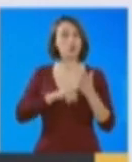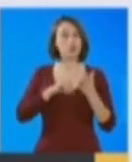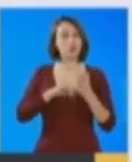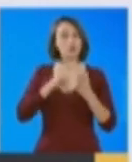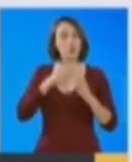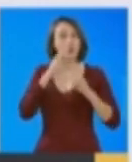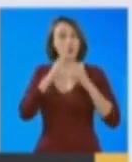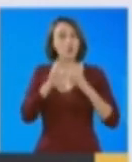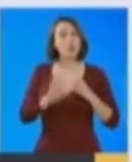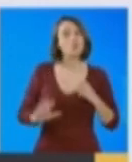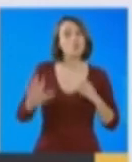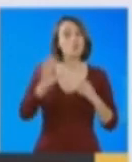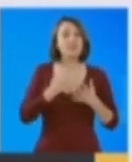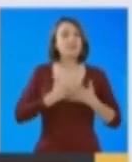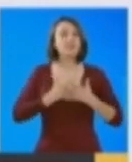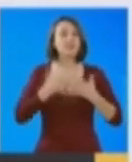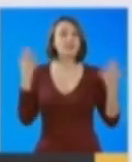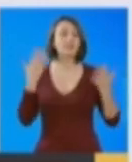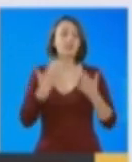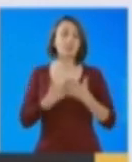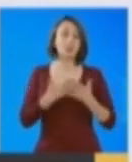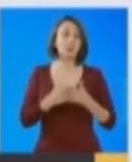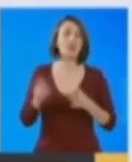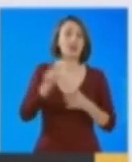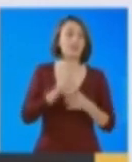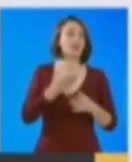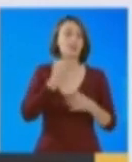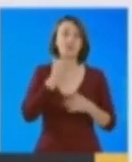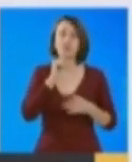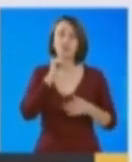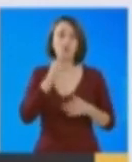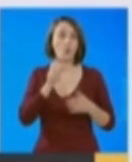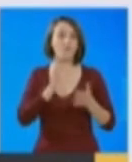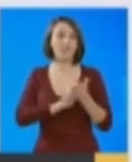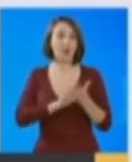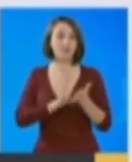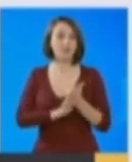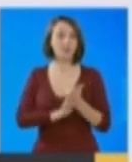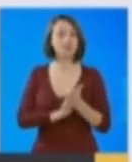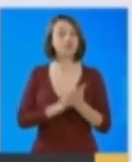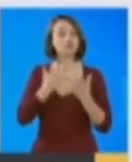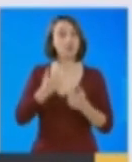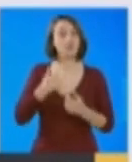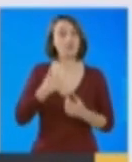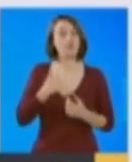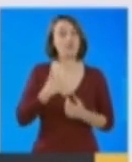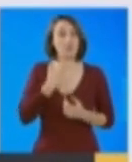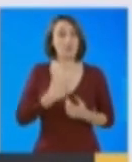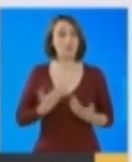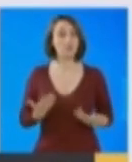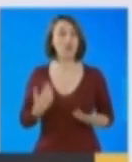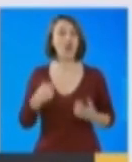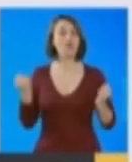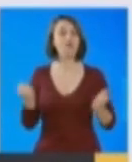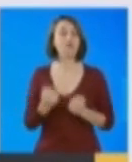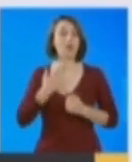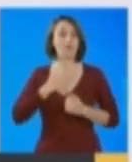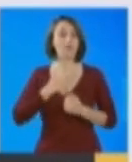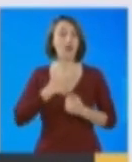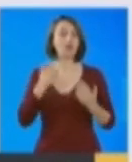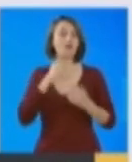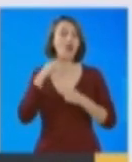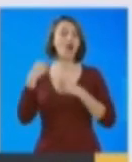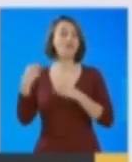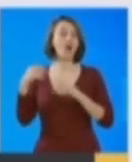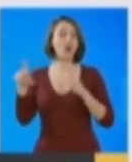și comunic public foarte transparent, pentru că, repet, nu există nicio faptă în ceea ce mă privește legată de activitatea mea care să